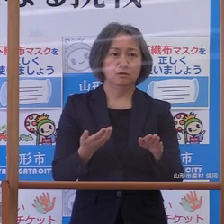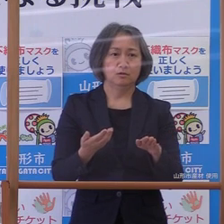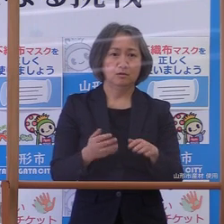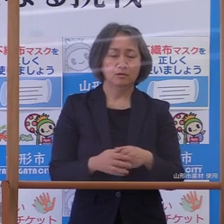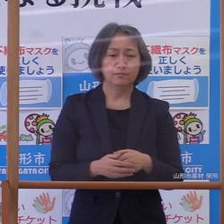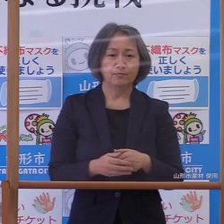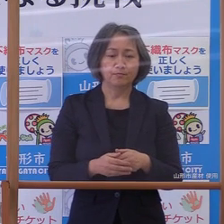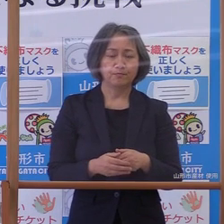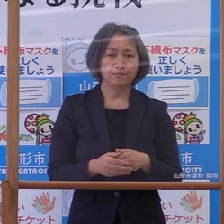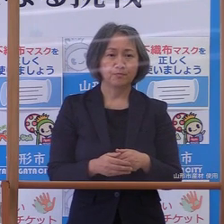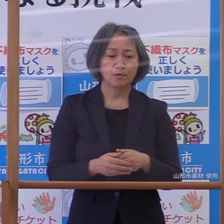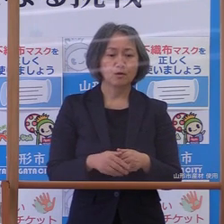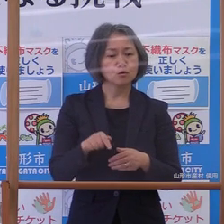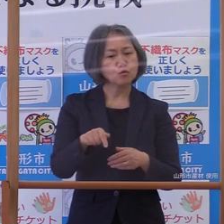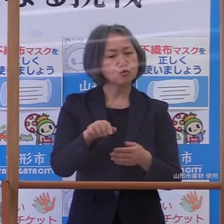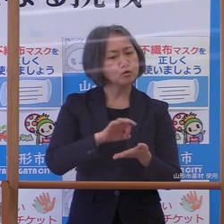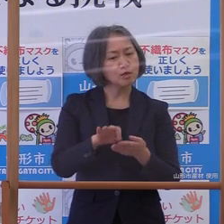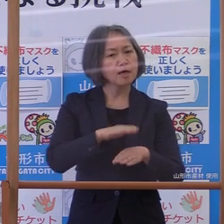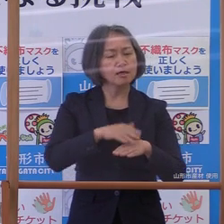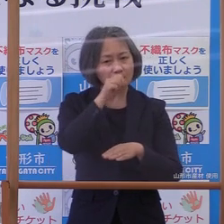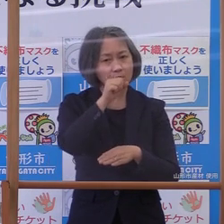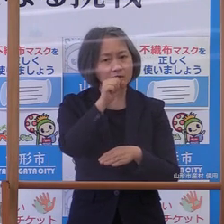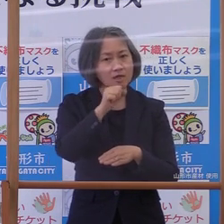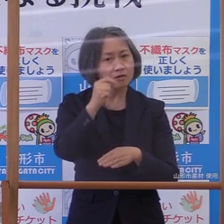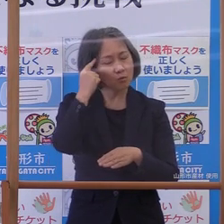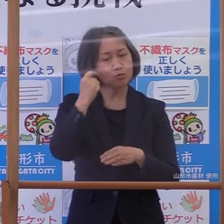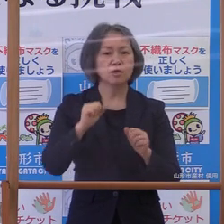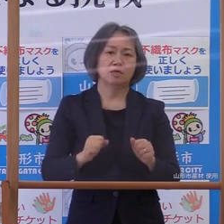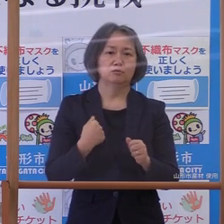していただくということを考えております。